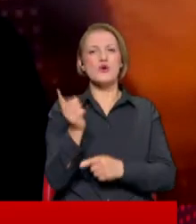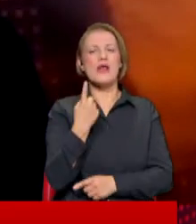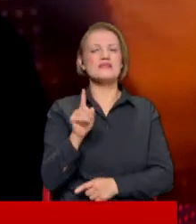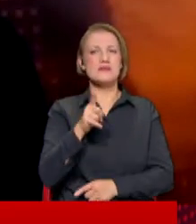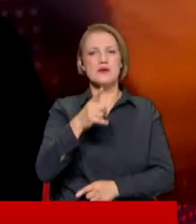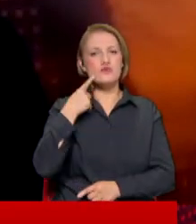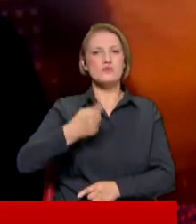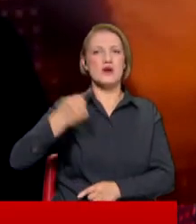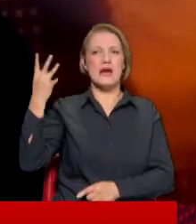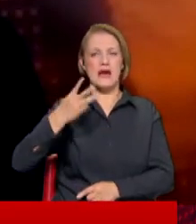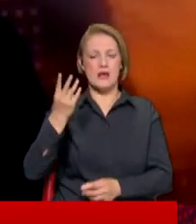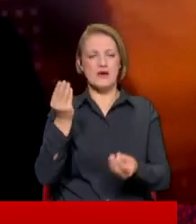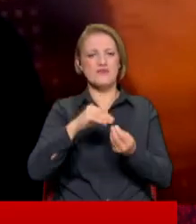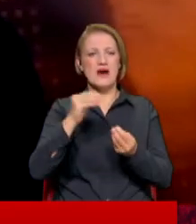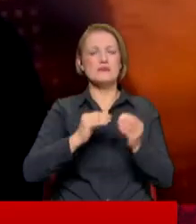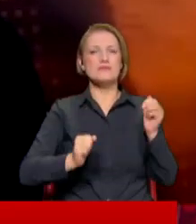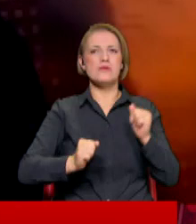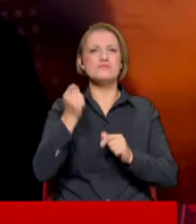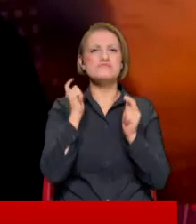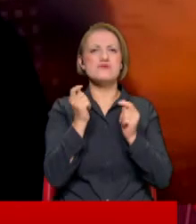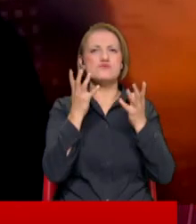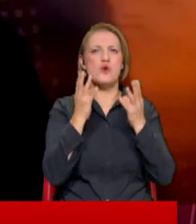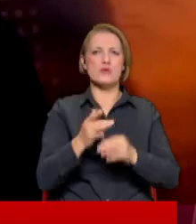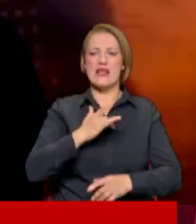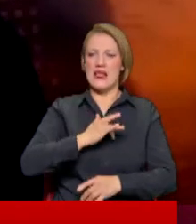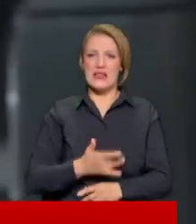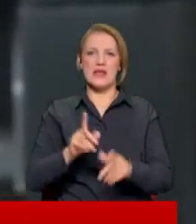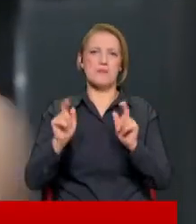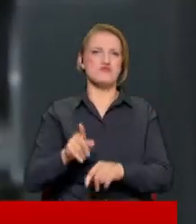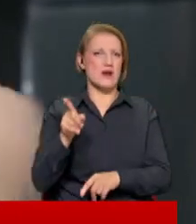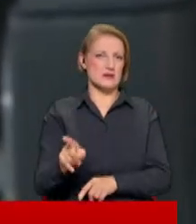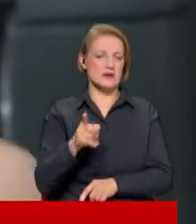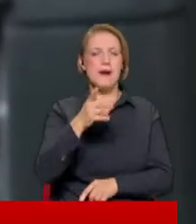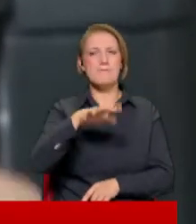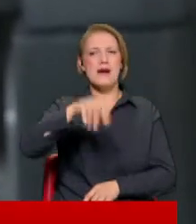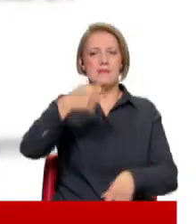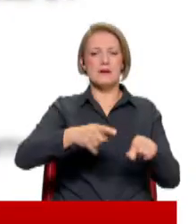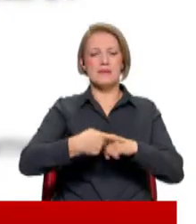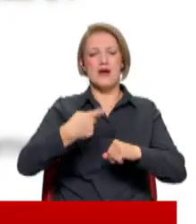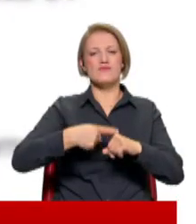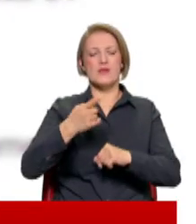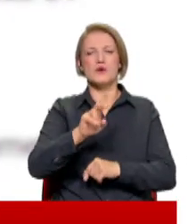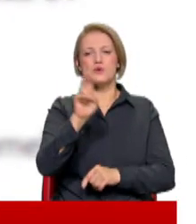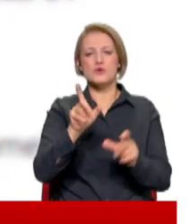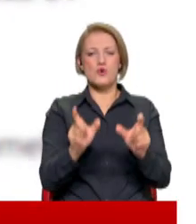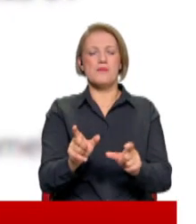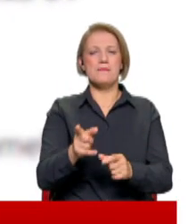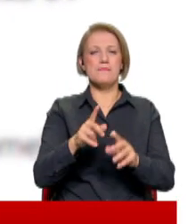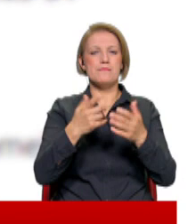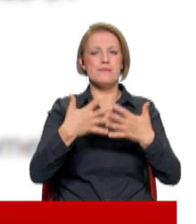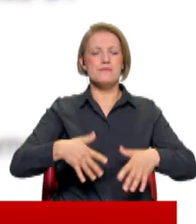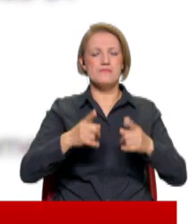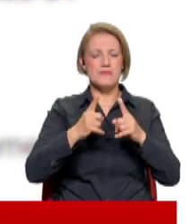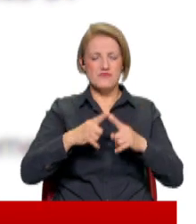Cumhurbaşkanı Erdoğan'ı faiz artırımlarının zorunlu olduğuna ikna etmişler. Merkez Bankası geçen hafta bankalara kur korumalı mevduat